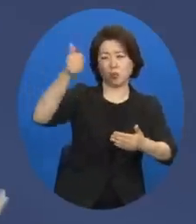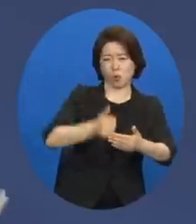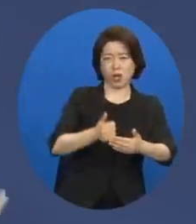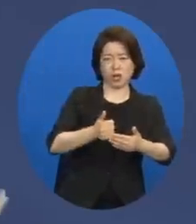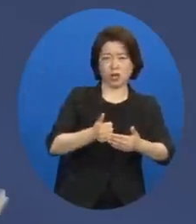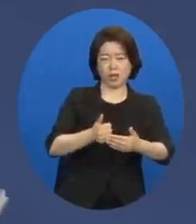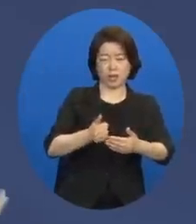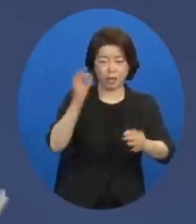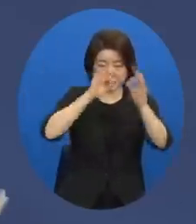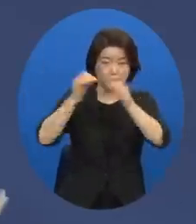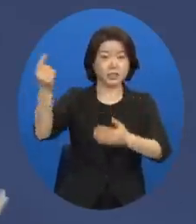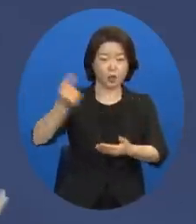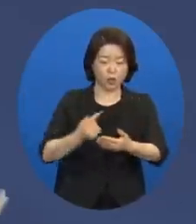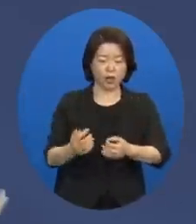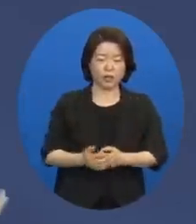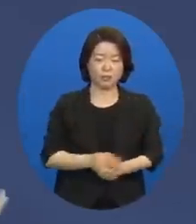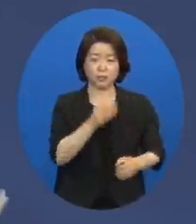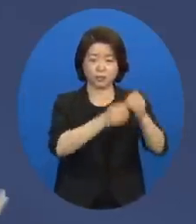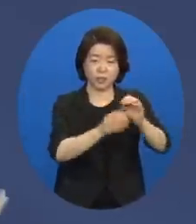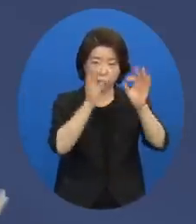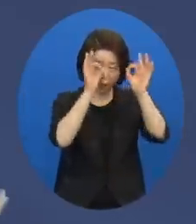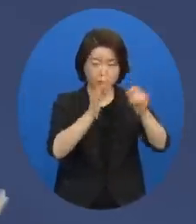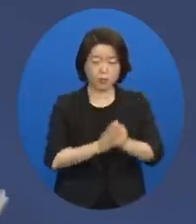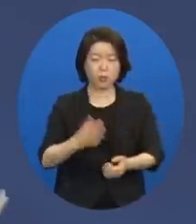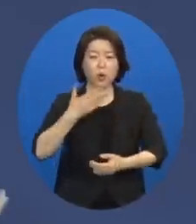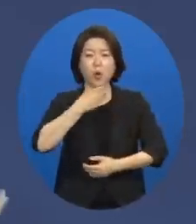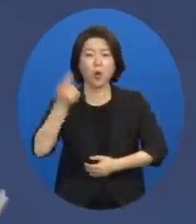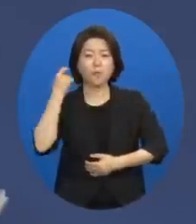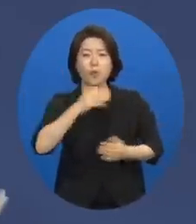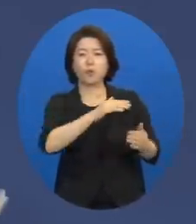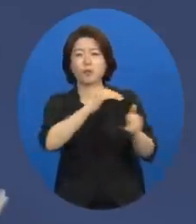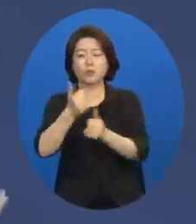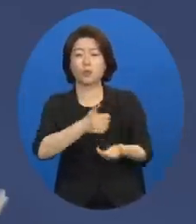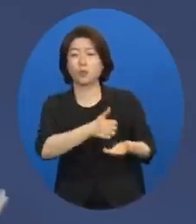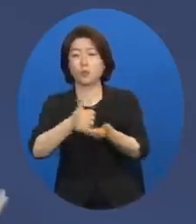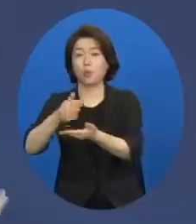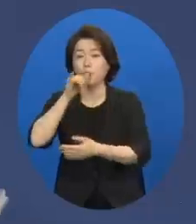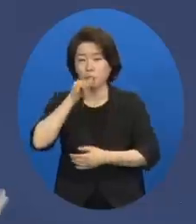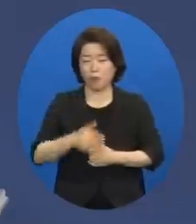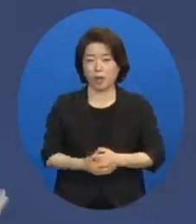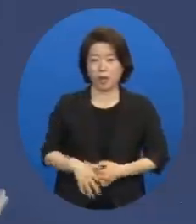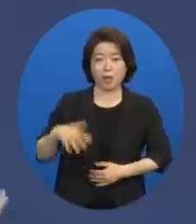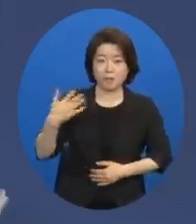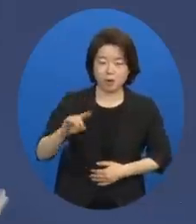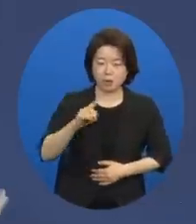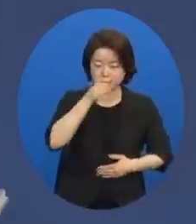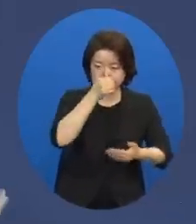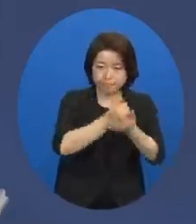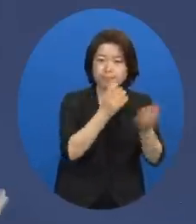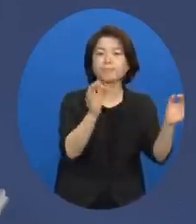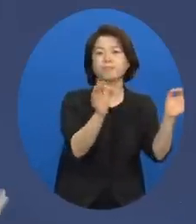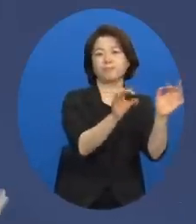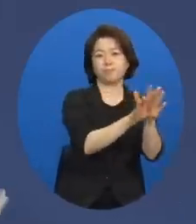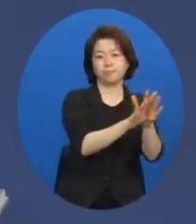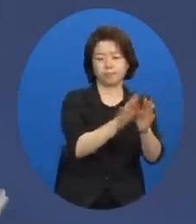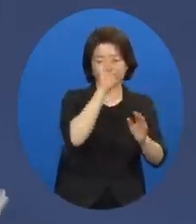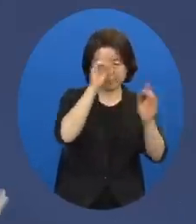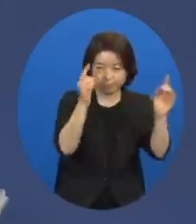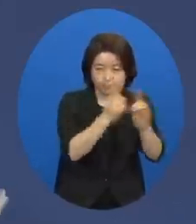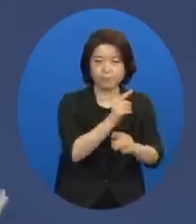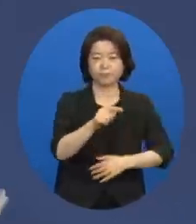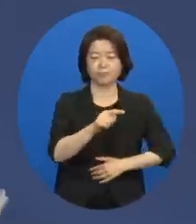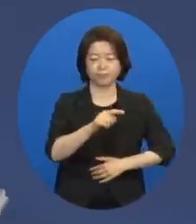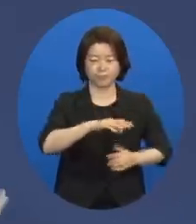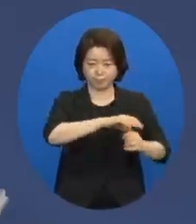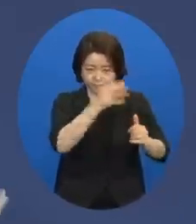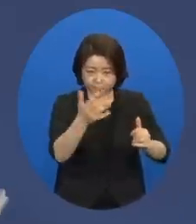103편의 고백처럼 복음에 초청을 하시는데요 놀랍게도 죄사함과 치유와